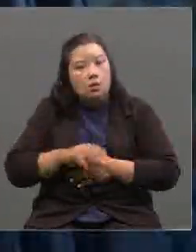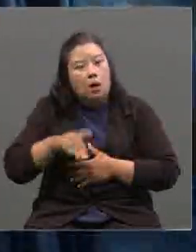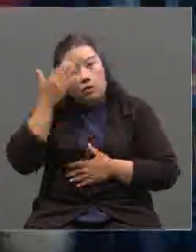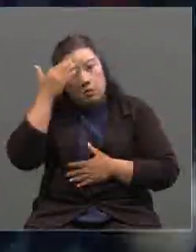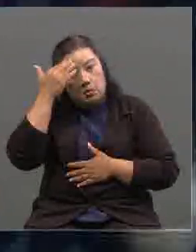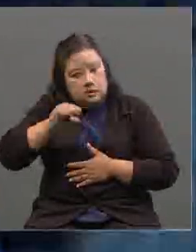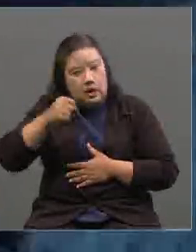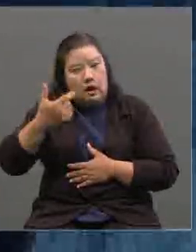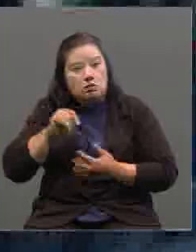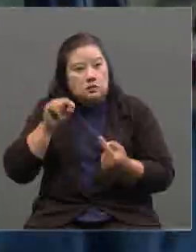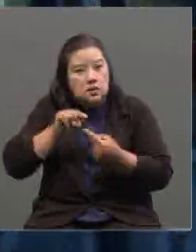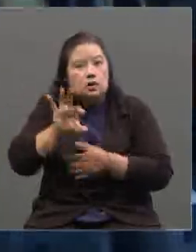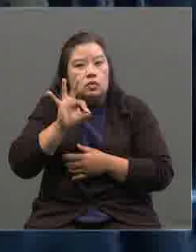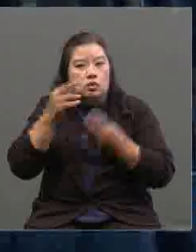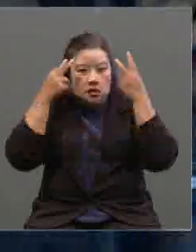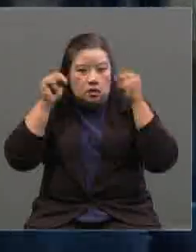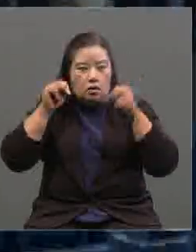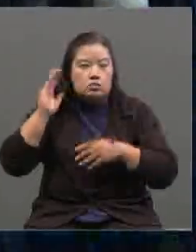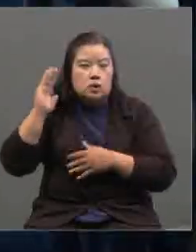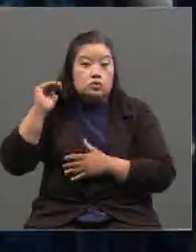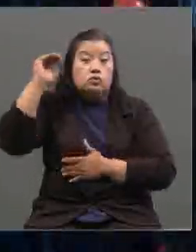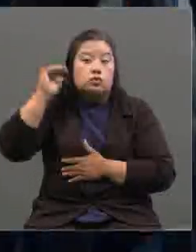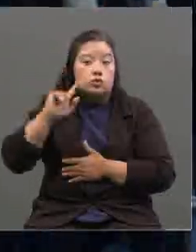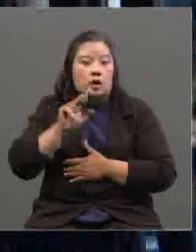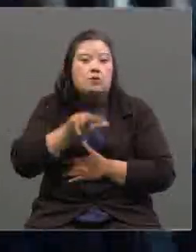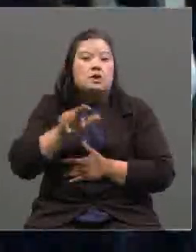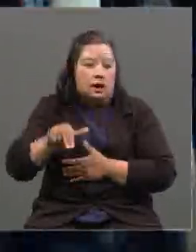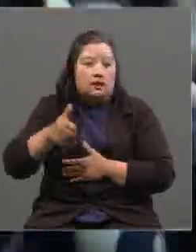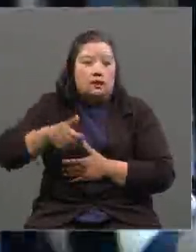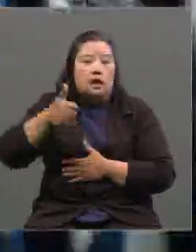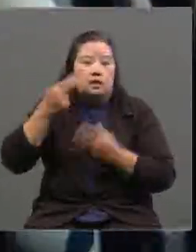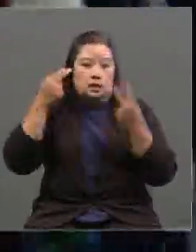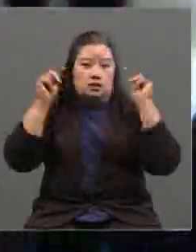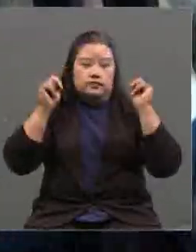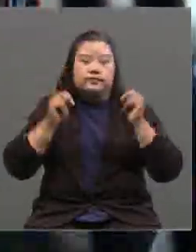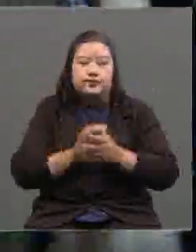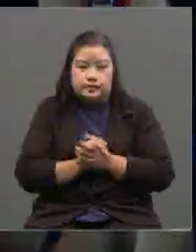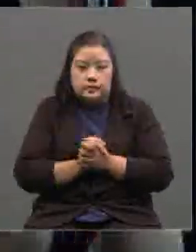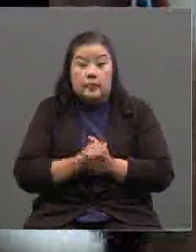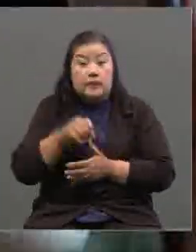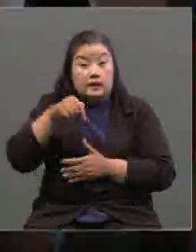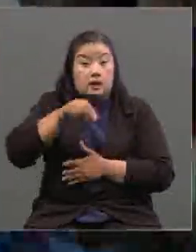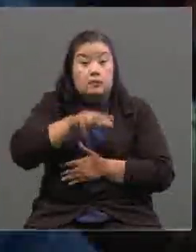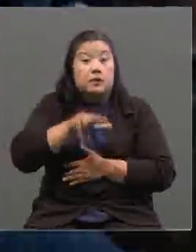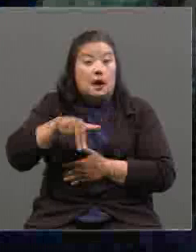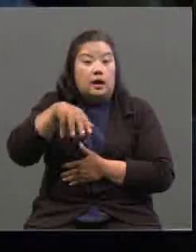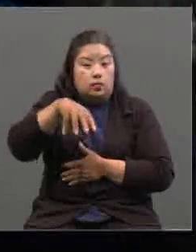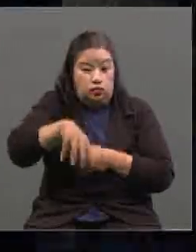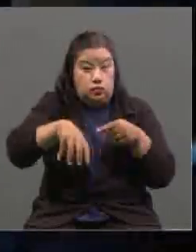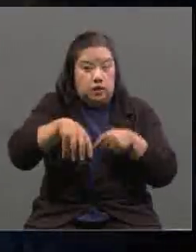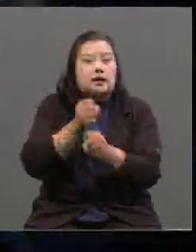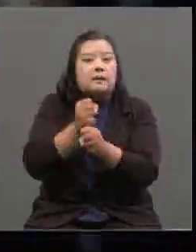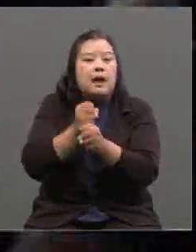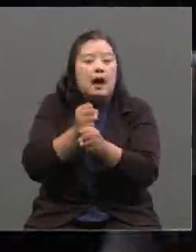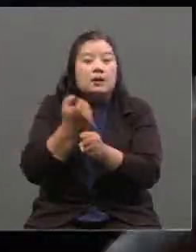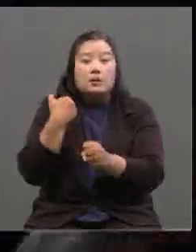ที่ได้นายเศรษฐาเป็นนายกรัฐมนตรีอย่างไรก็ตามค่ะด้านหน้าที่ทำการพรรคเพื่อไทยนะคะกลุ่มมวลชนก็ได้นำรถกระ